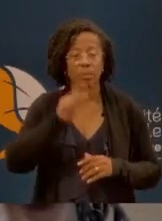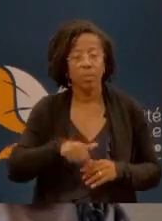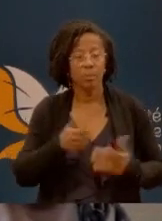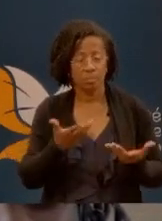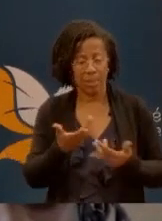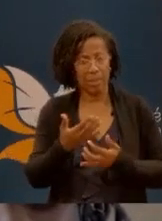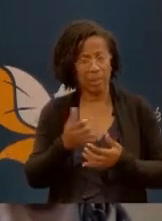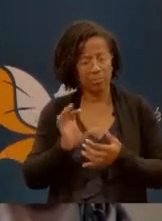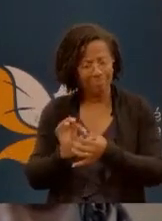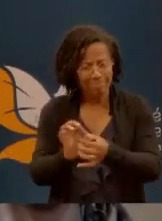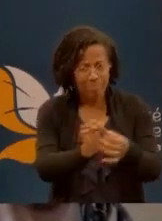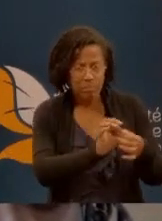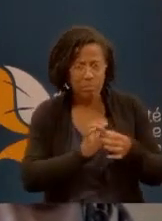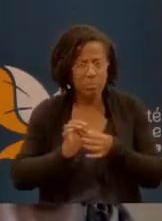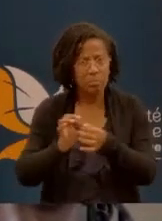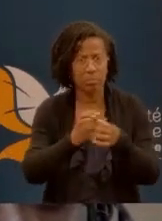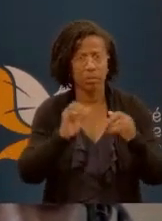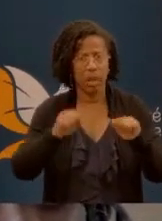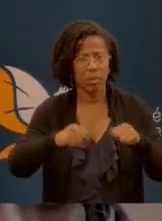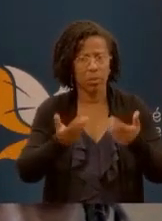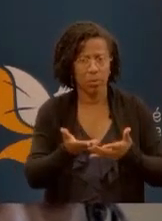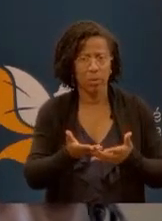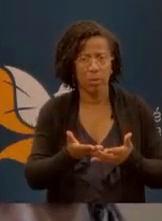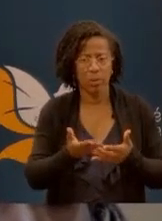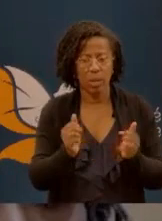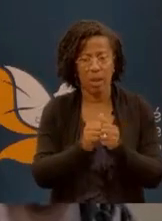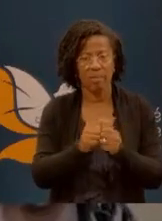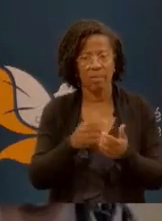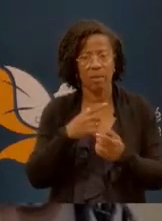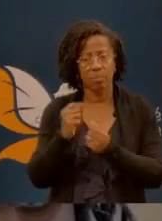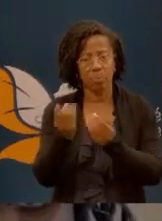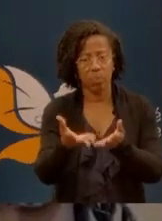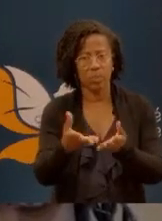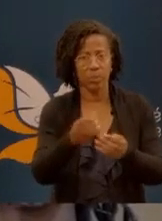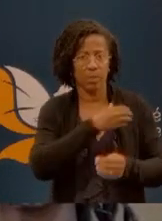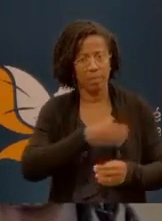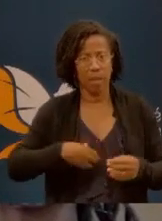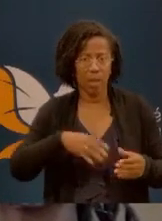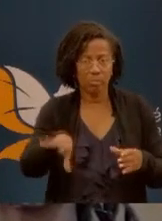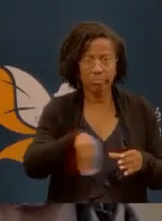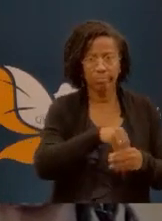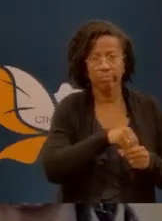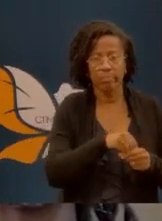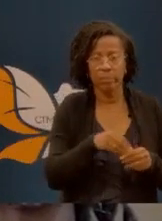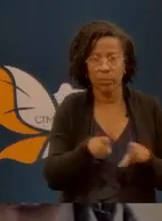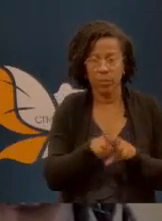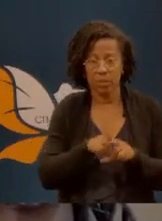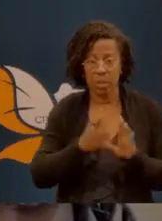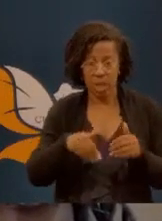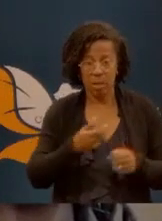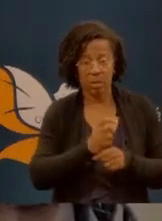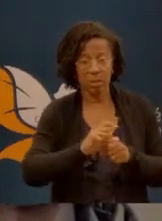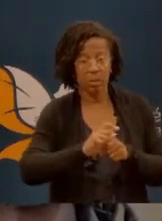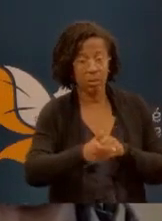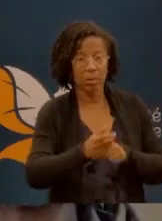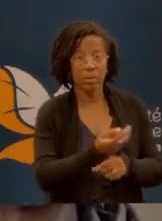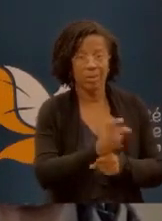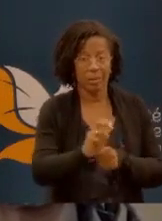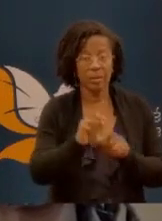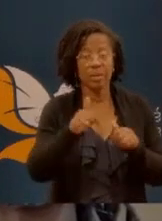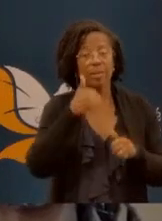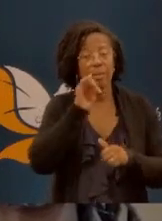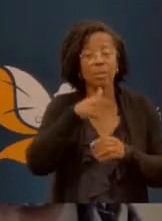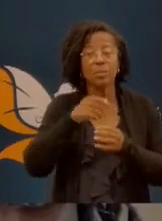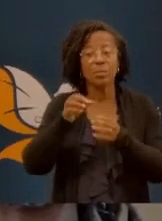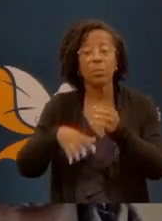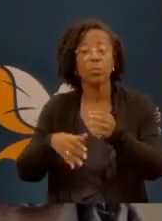en incluant les maires qui risquent de subir les conséquences si jamais c'est la solution 3 de